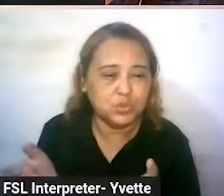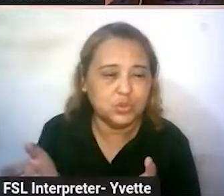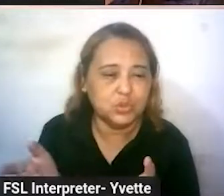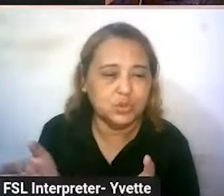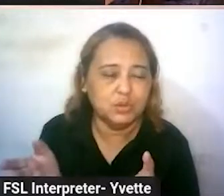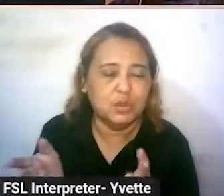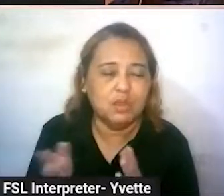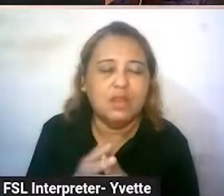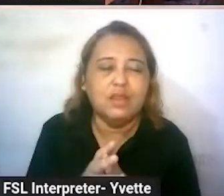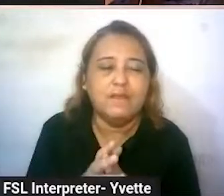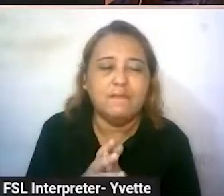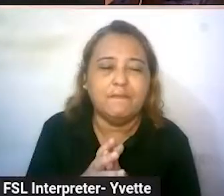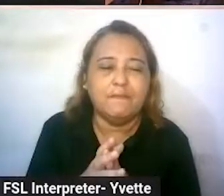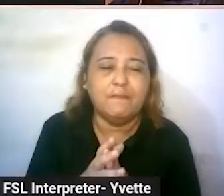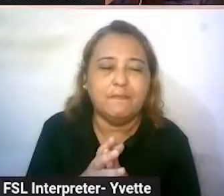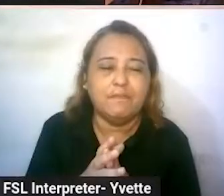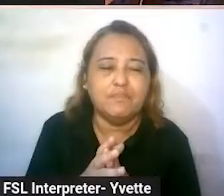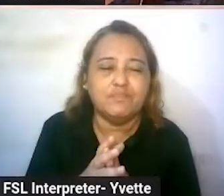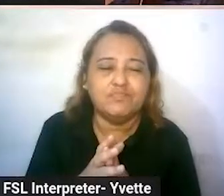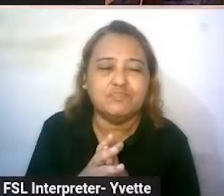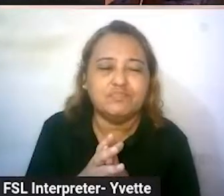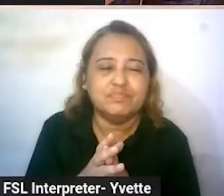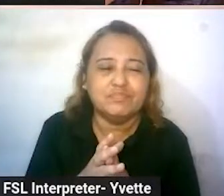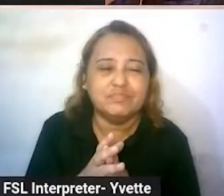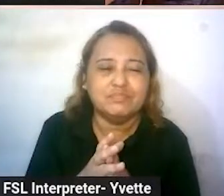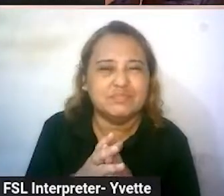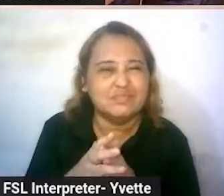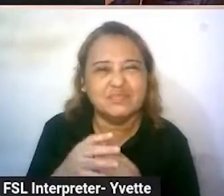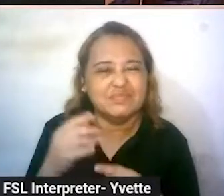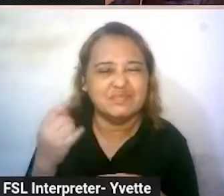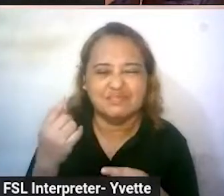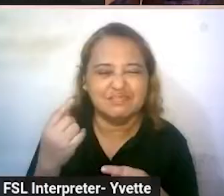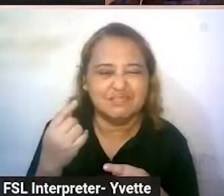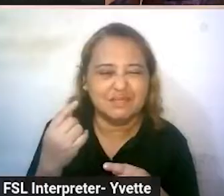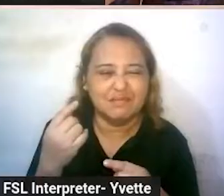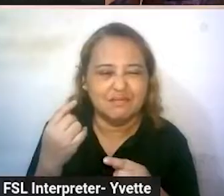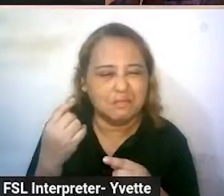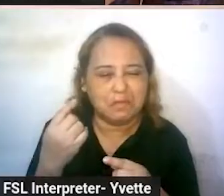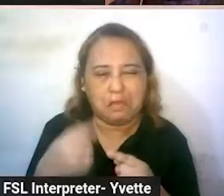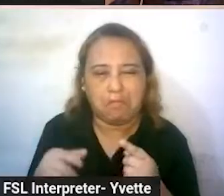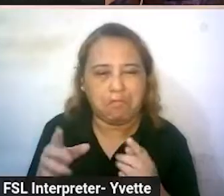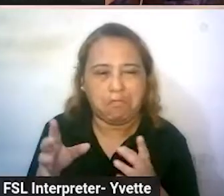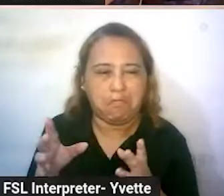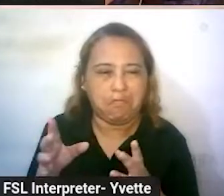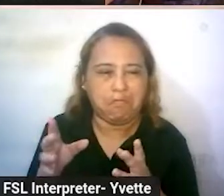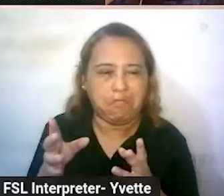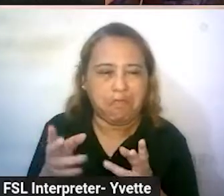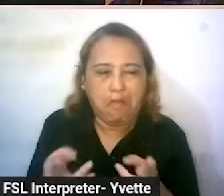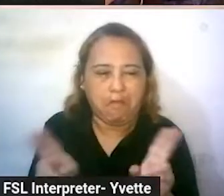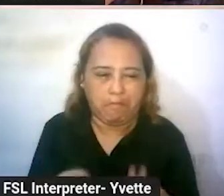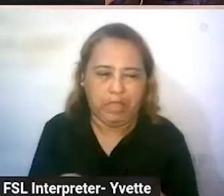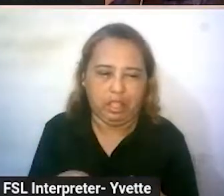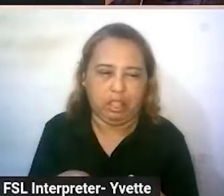priest. No? Hindi ko na makakuan yun, ma-attain. So dun pa,